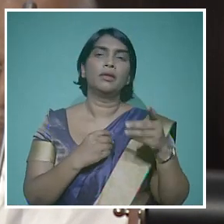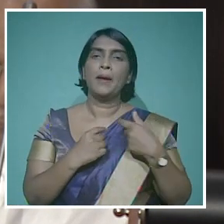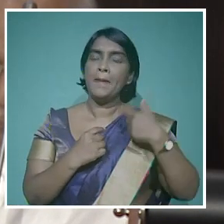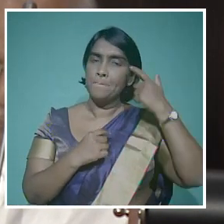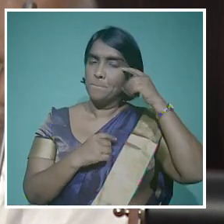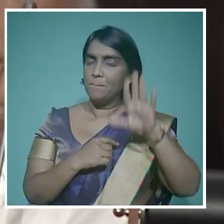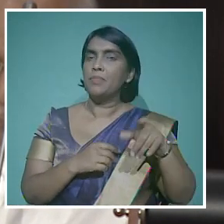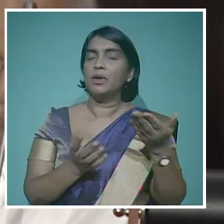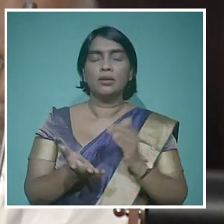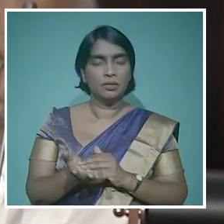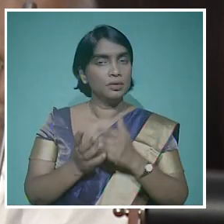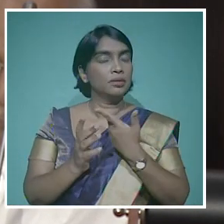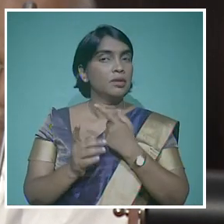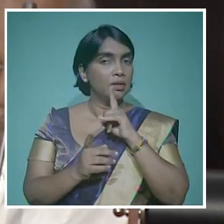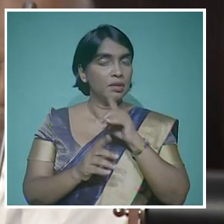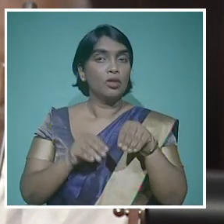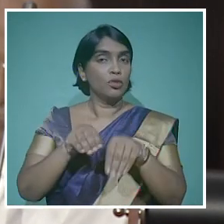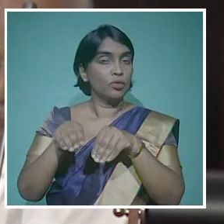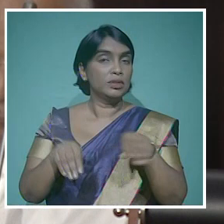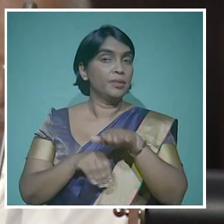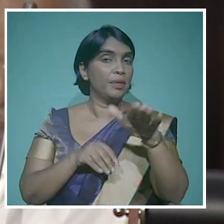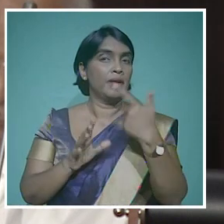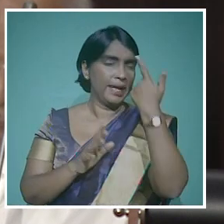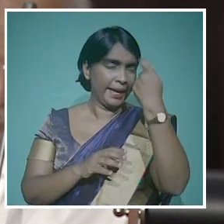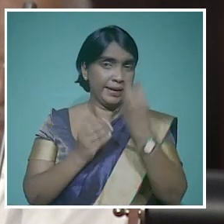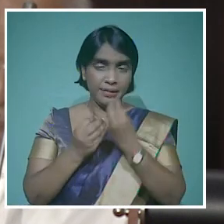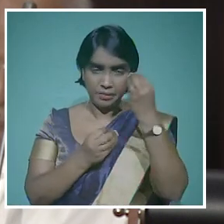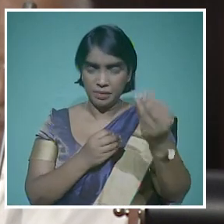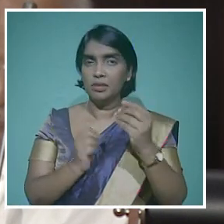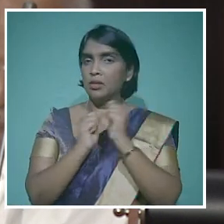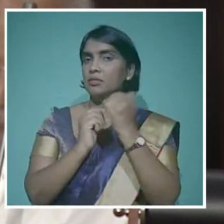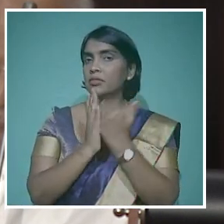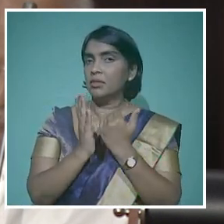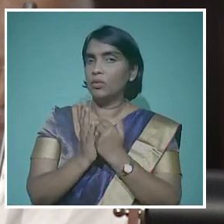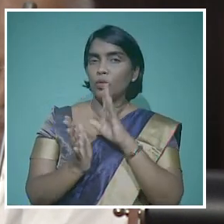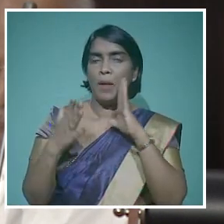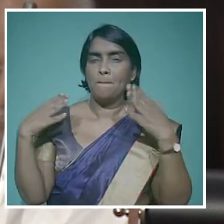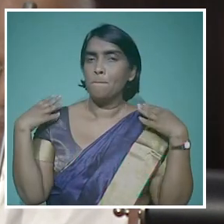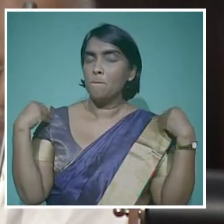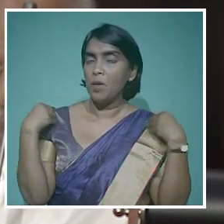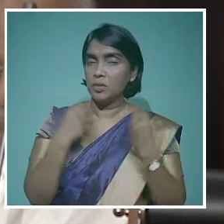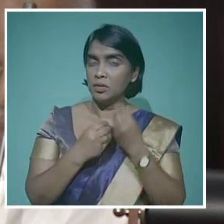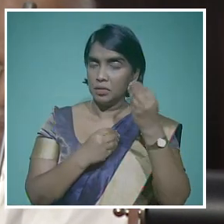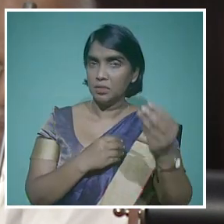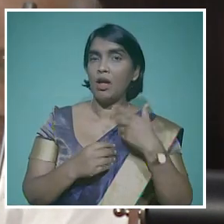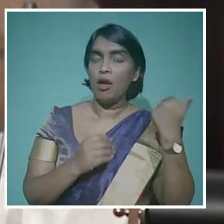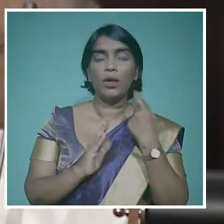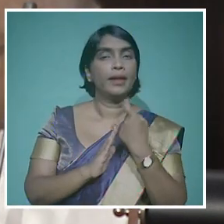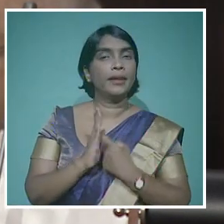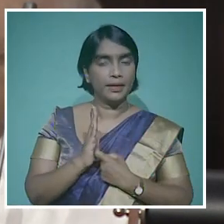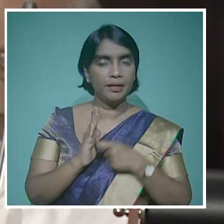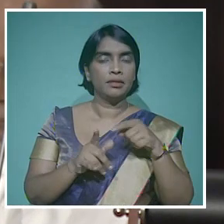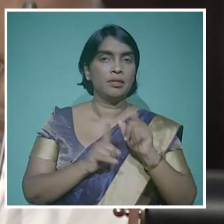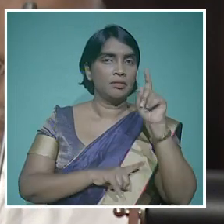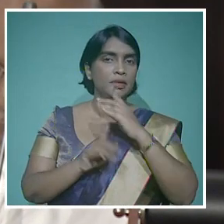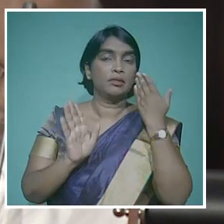අපේක්ෂා කරනවා. තවද යෝජිත කෘෂිකාර්මික ඉඩම් බදු දීමේදී වැඩසටහනට පහසුකම් සැලසීම සඳහා නව නීතියක් මෙම